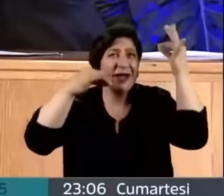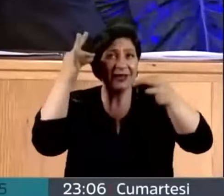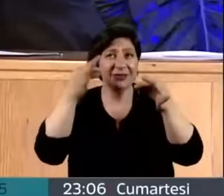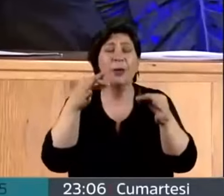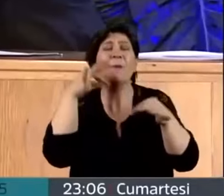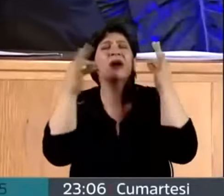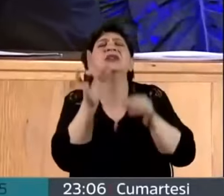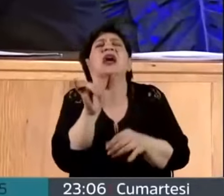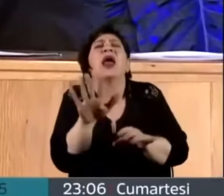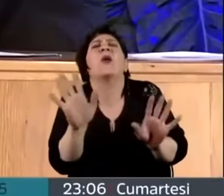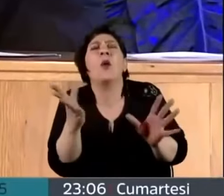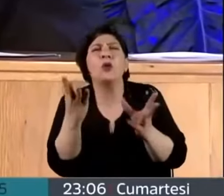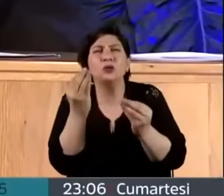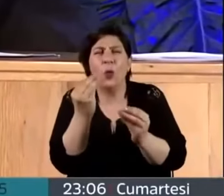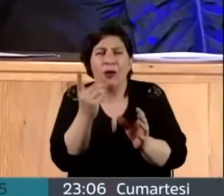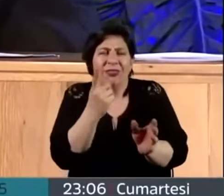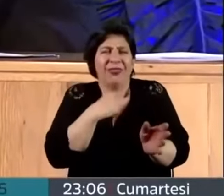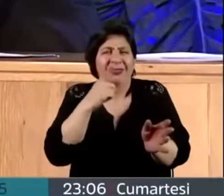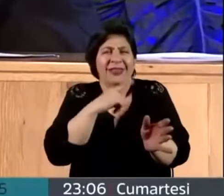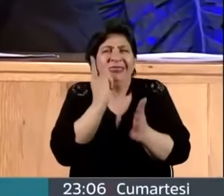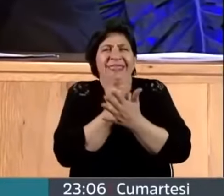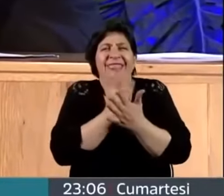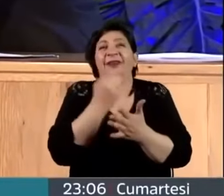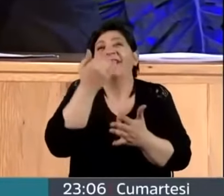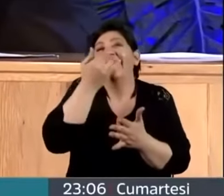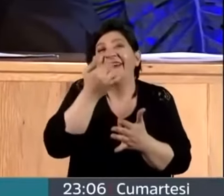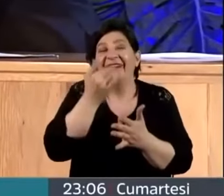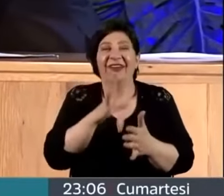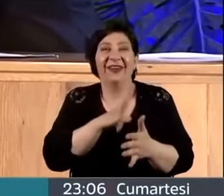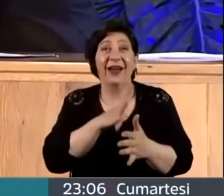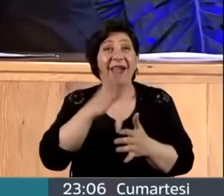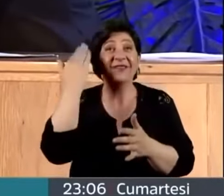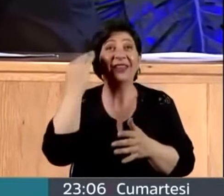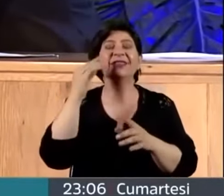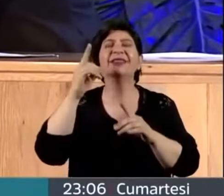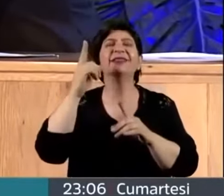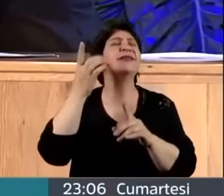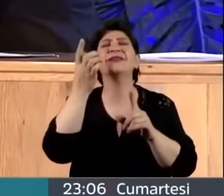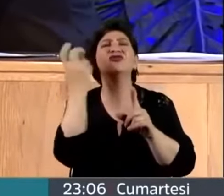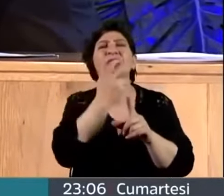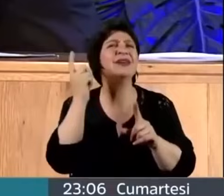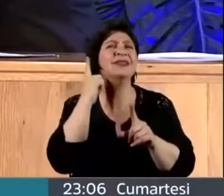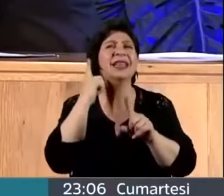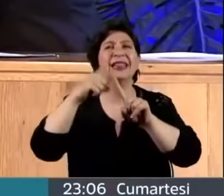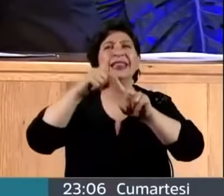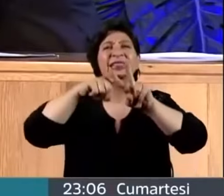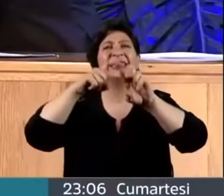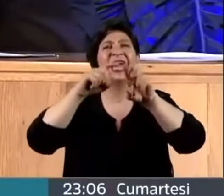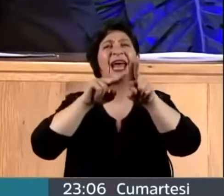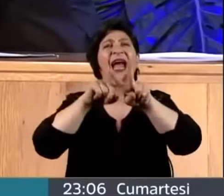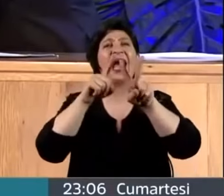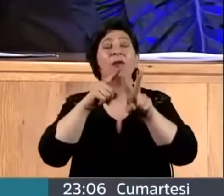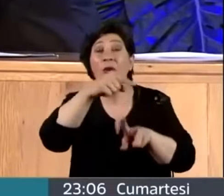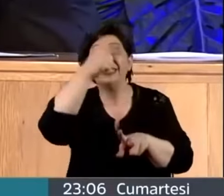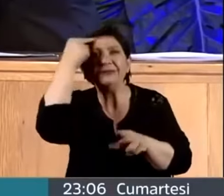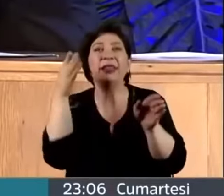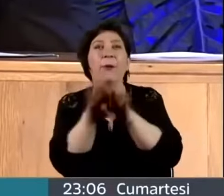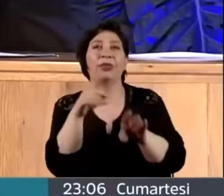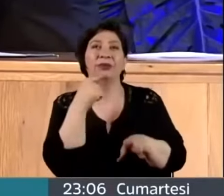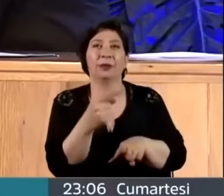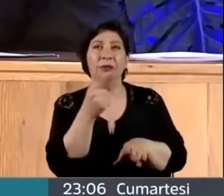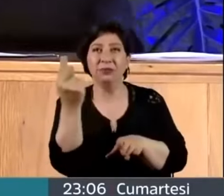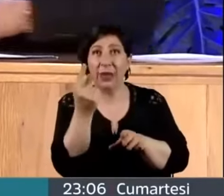Makyaj bile yapmanıza gerek yok. Ve çok seksi bir diş aralığınız var. Aynen. Eskiden Tarkan'da vardı. Niye kapattırdı onu orayı? Onu kısmet kapattı kendine, bilmiyorum. Yani